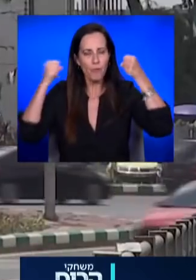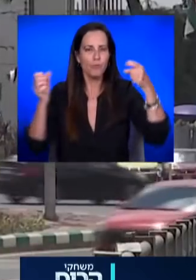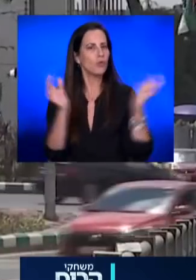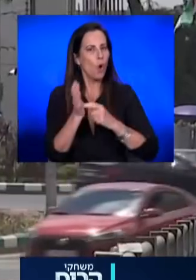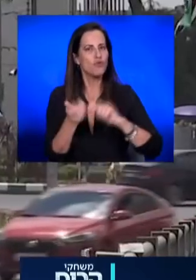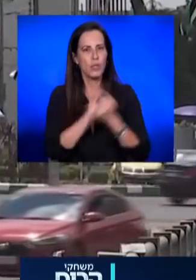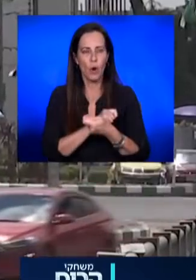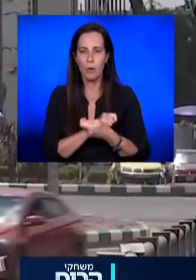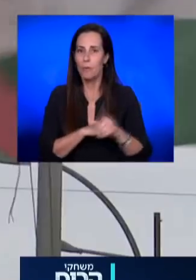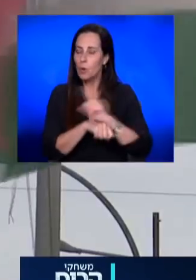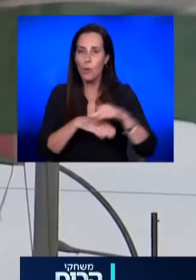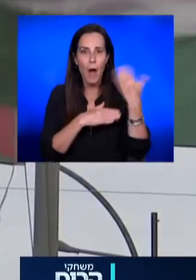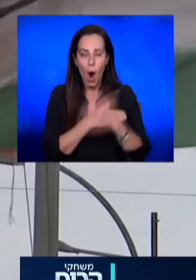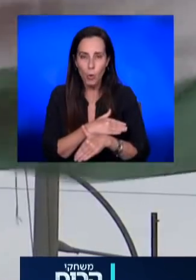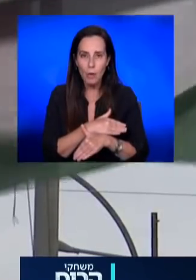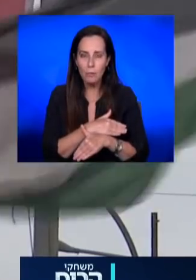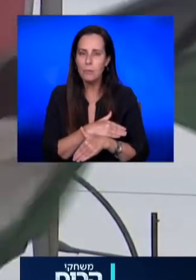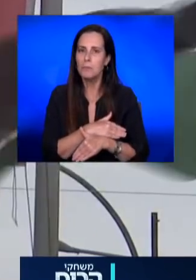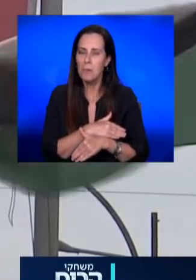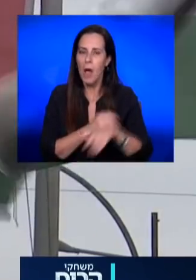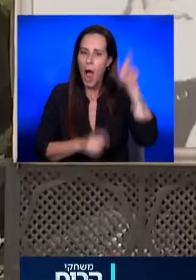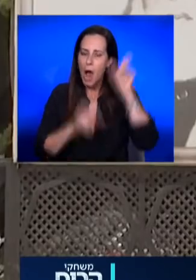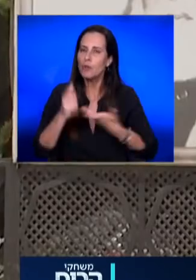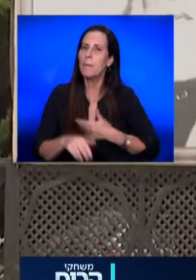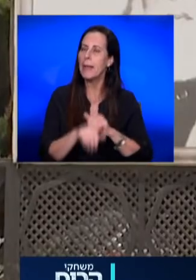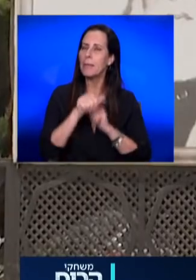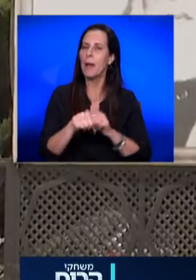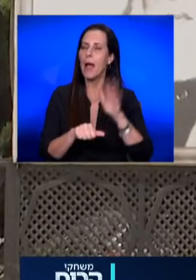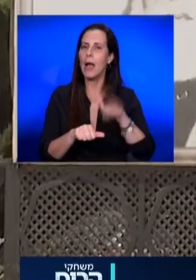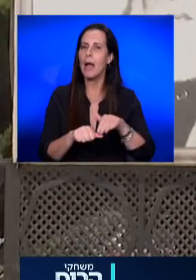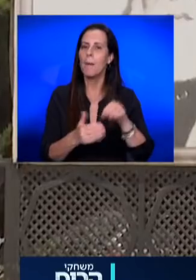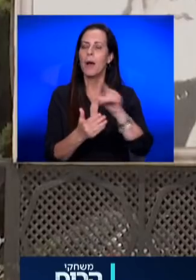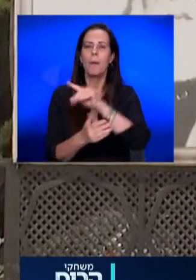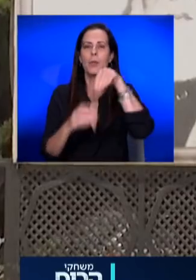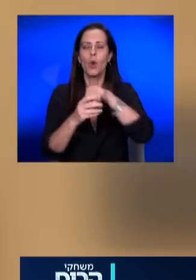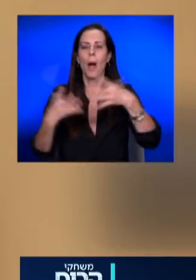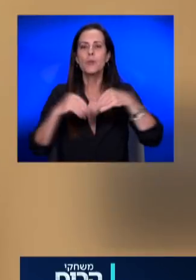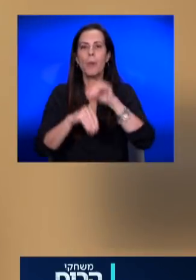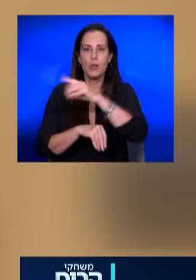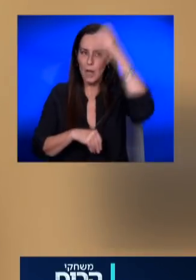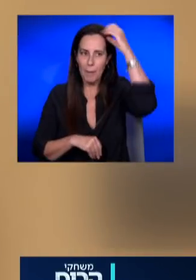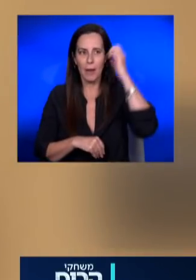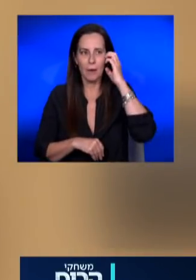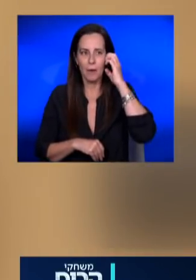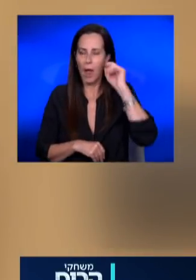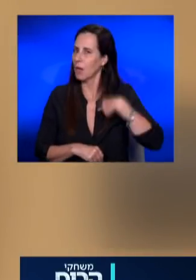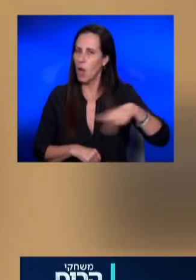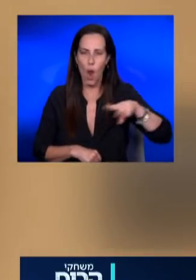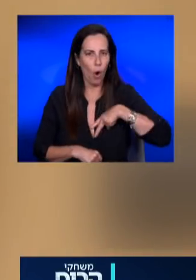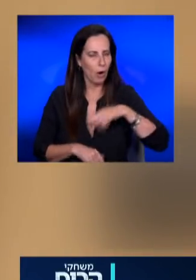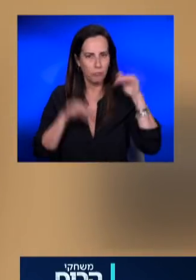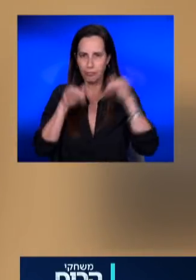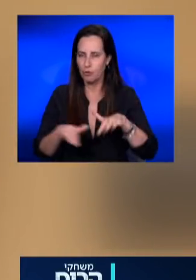שינוי. ובעת האחרונה, קיבל הציבור רוח גבית גם מתוך משפחת המלוכה עצמה. I am not the person